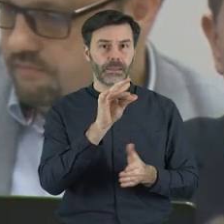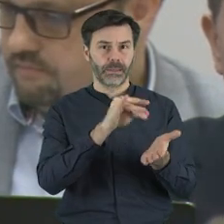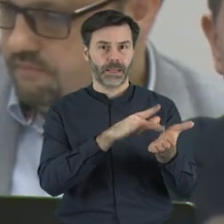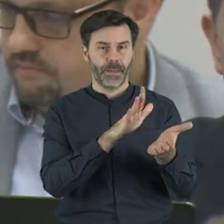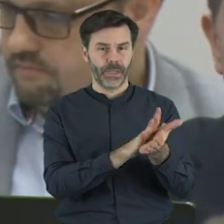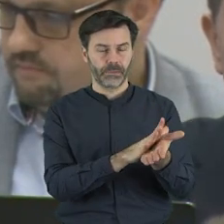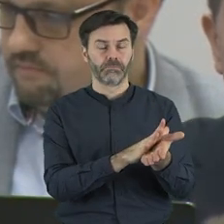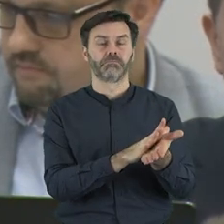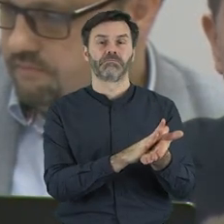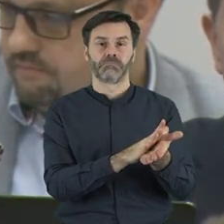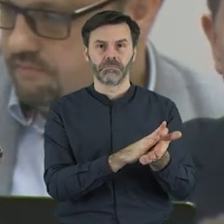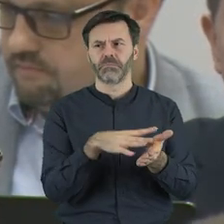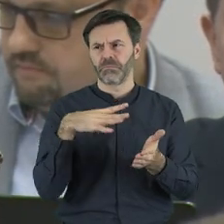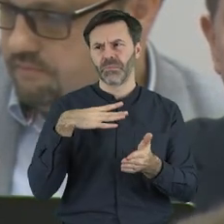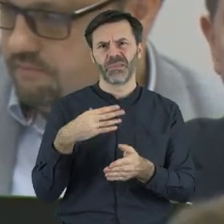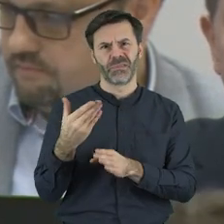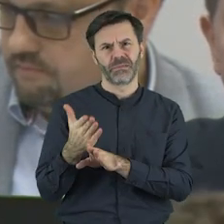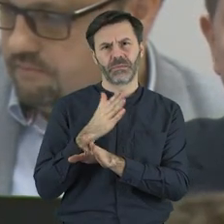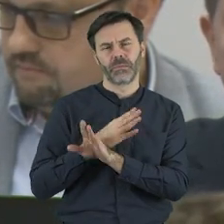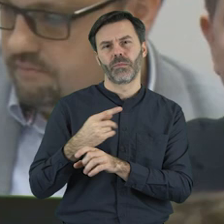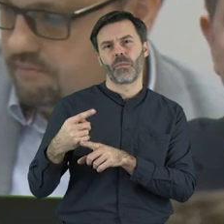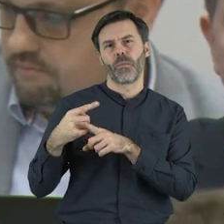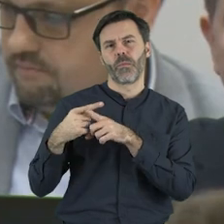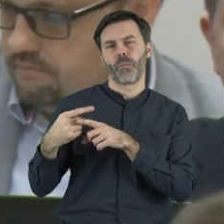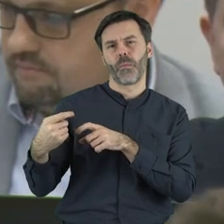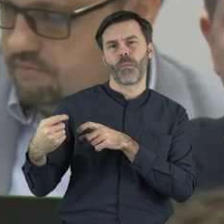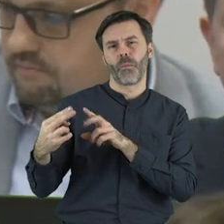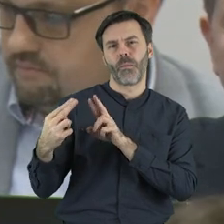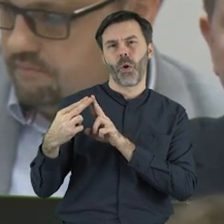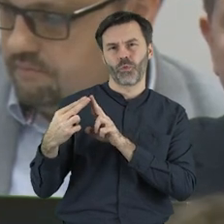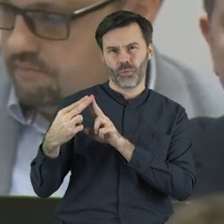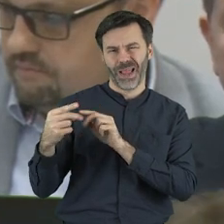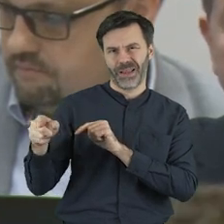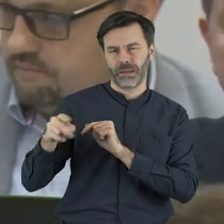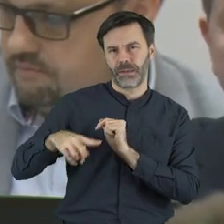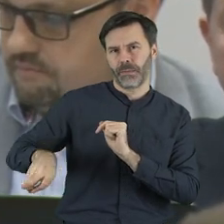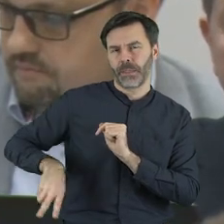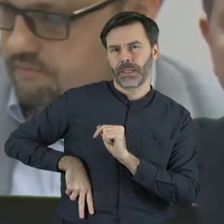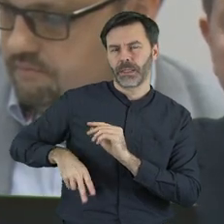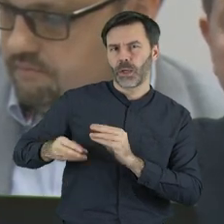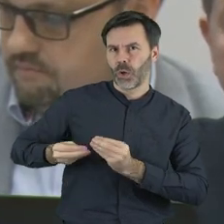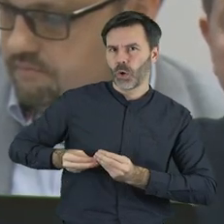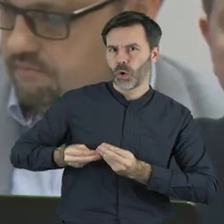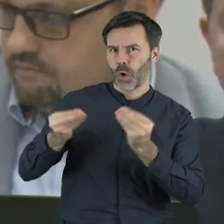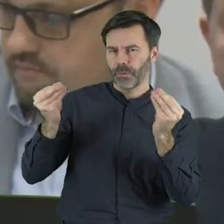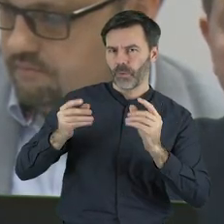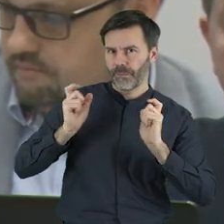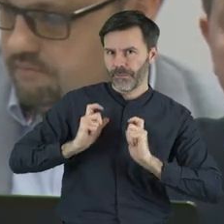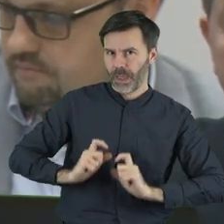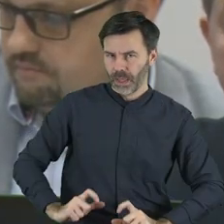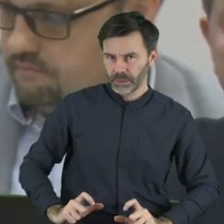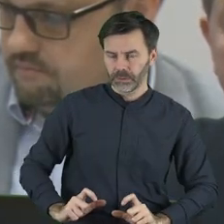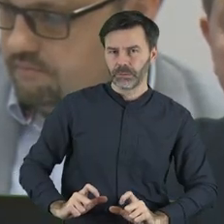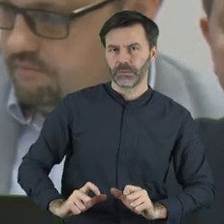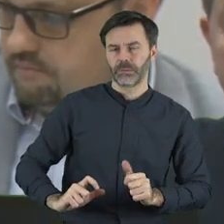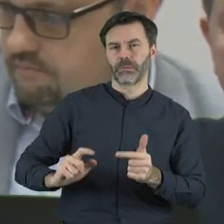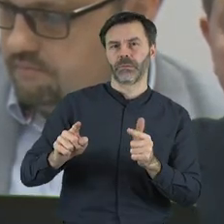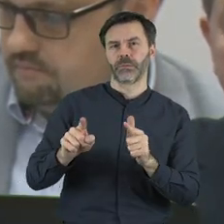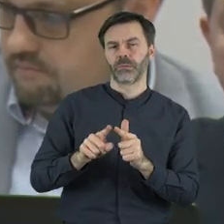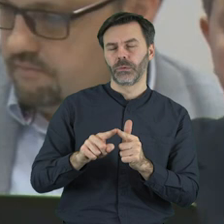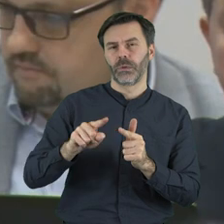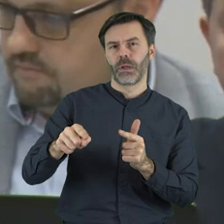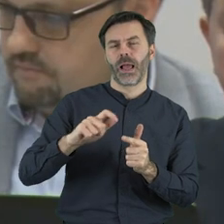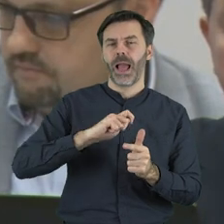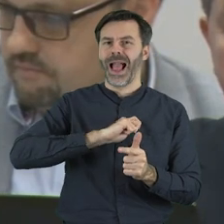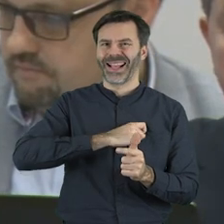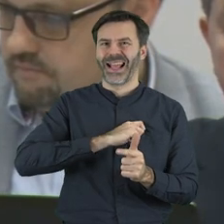czyli Ministerstwem Rozwoju Wsi, i również agencją, która deleguje nam